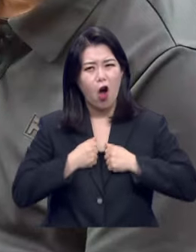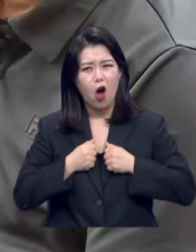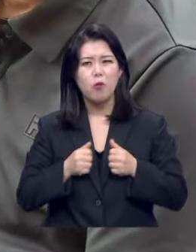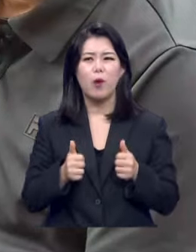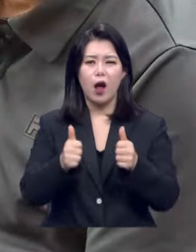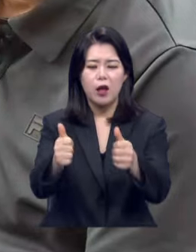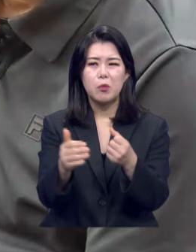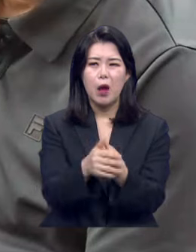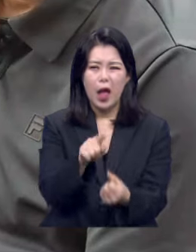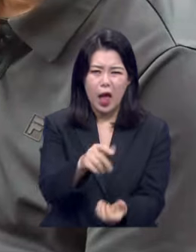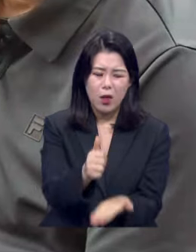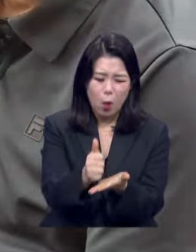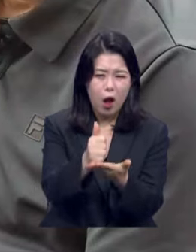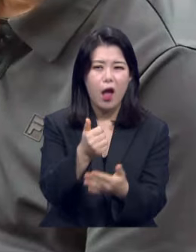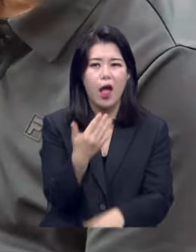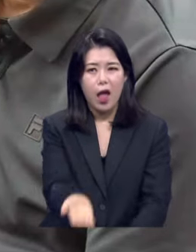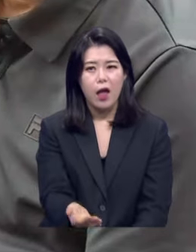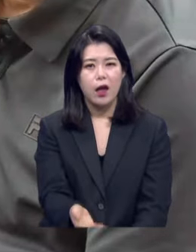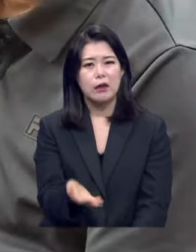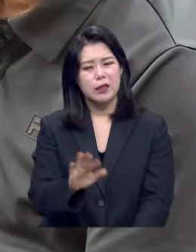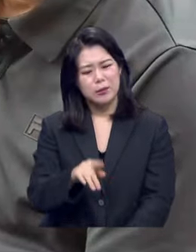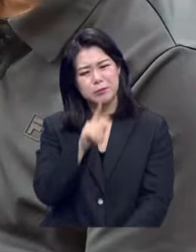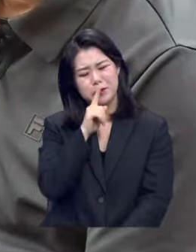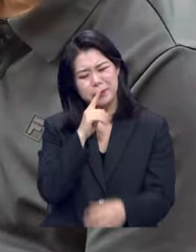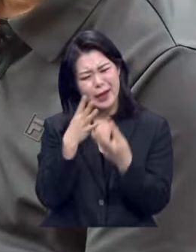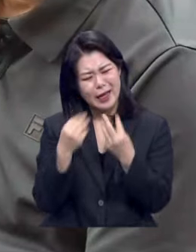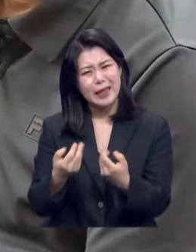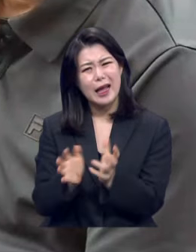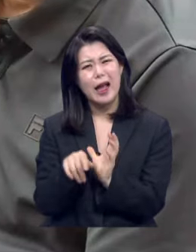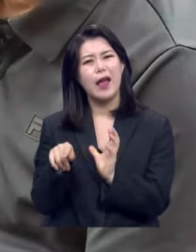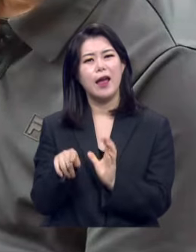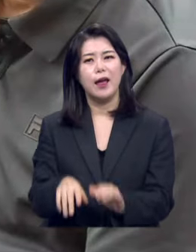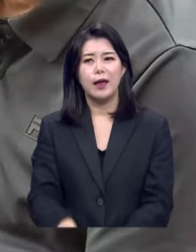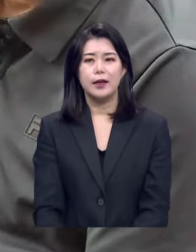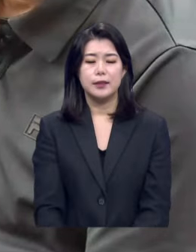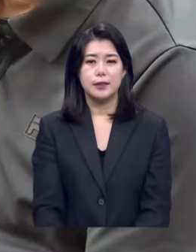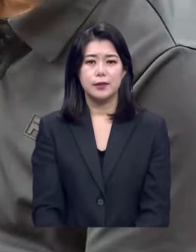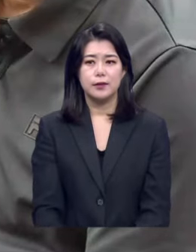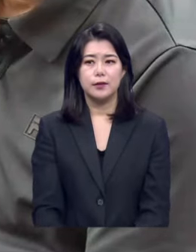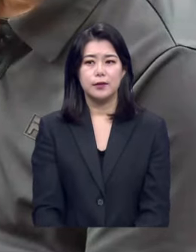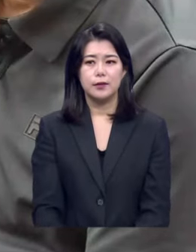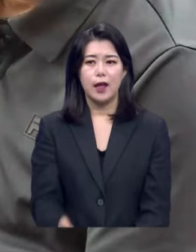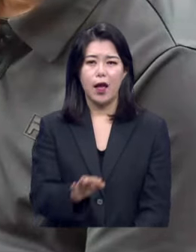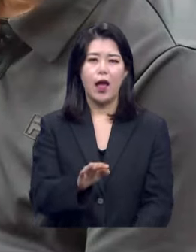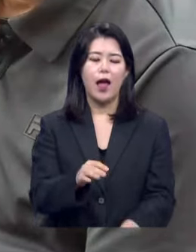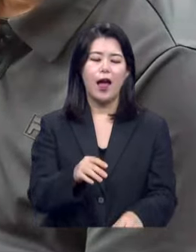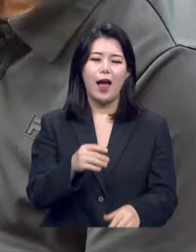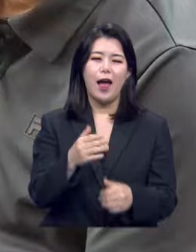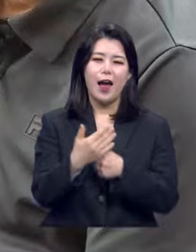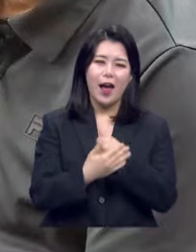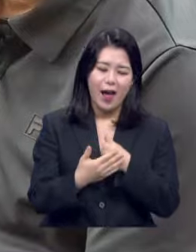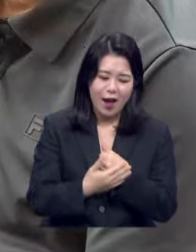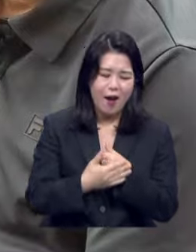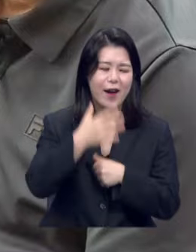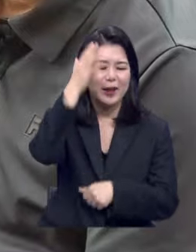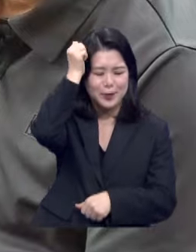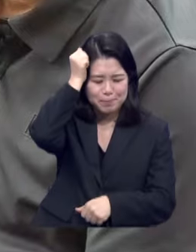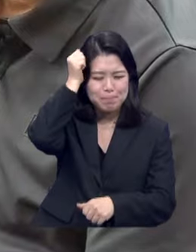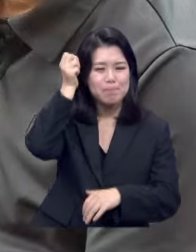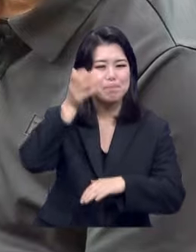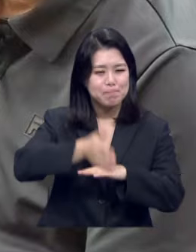그거는 김선이 좀 해 줘라 그랬는데 그 말이면에서 진짜 평생은 있지 않겠습니까